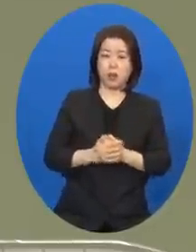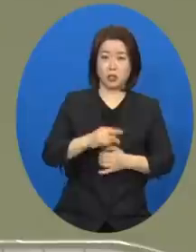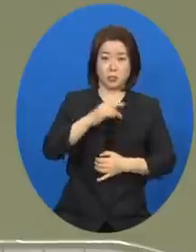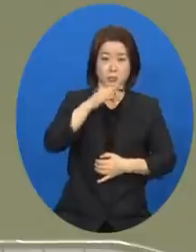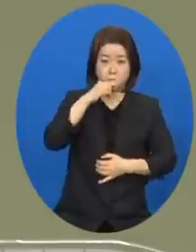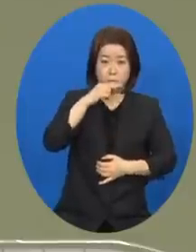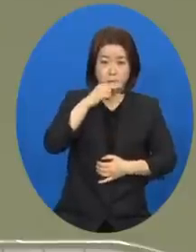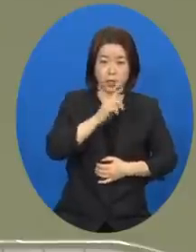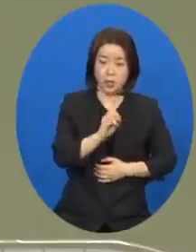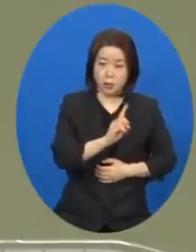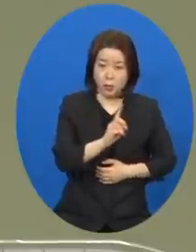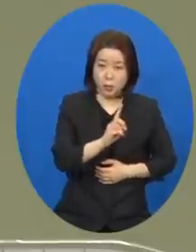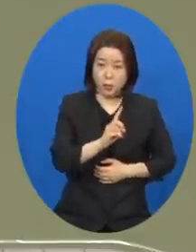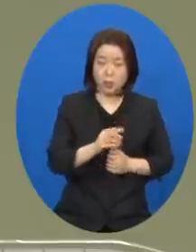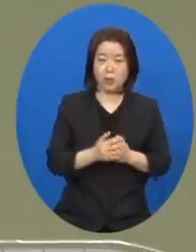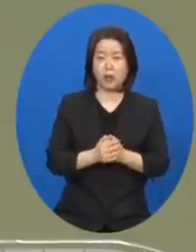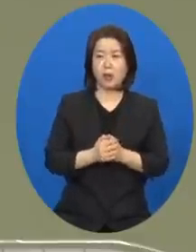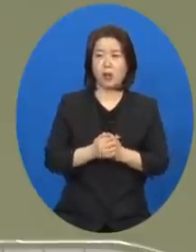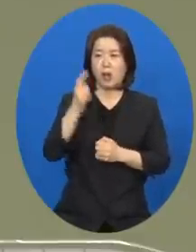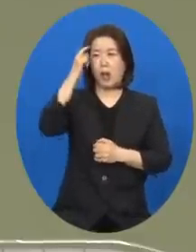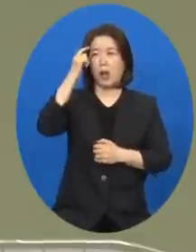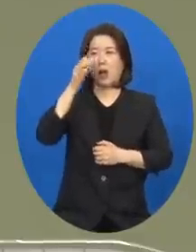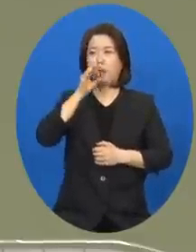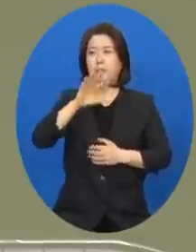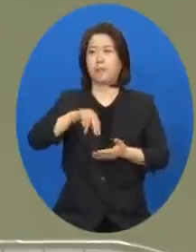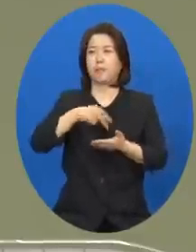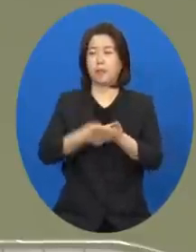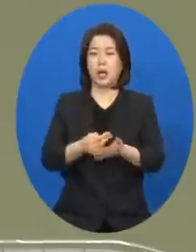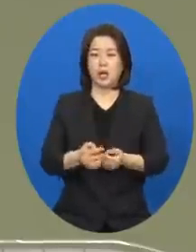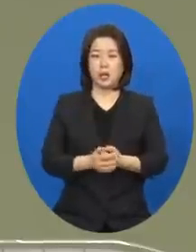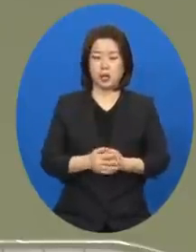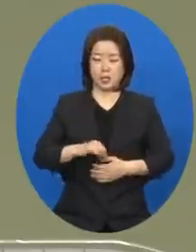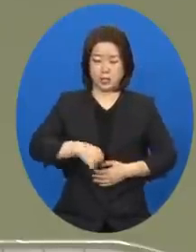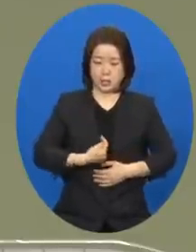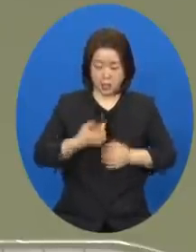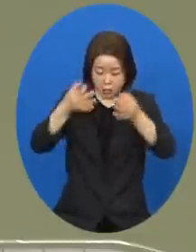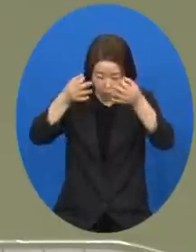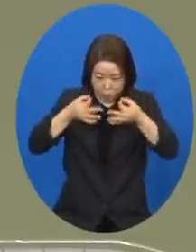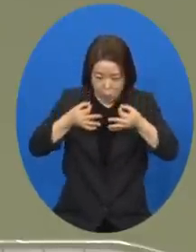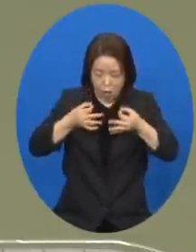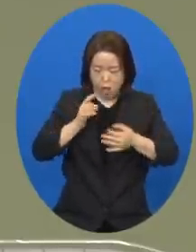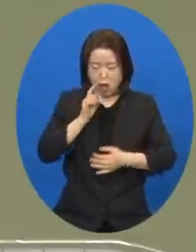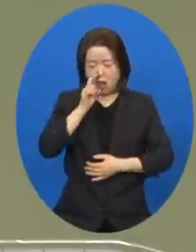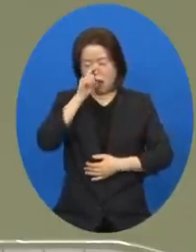선지자가 기절하는 줄 알았어요. 자기 모습이 얼마나 더러운지.